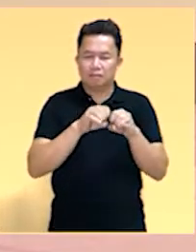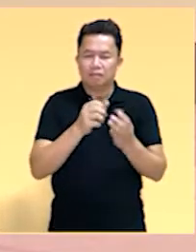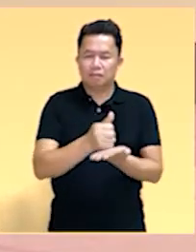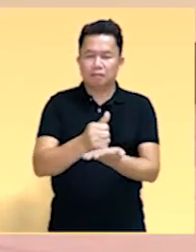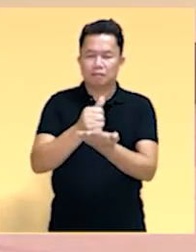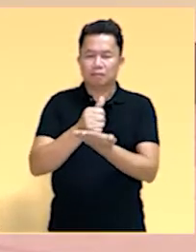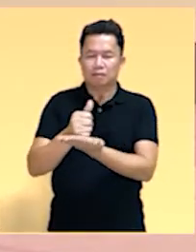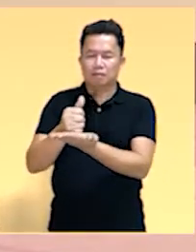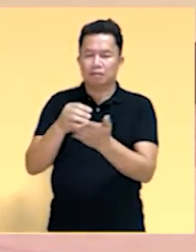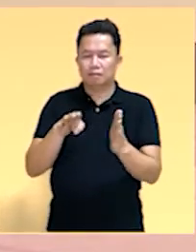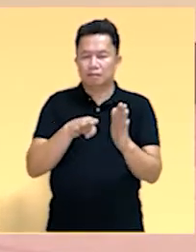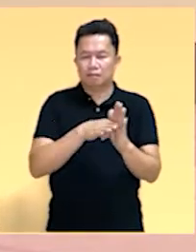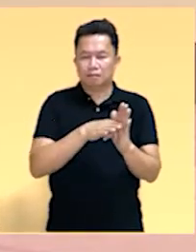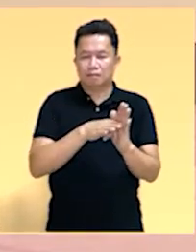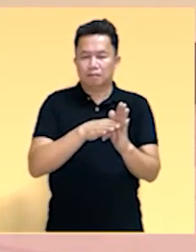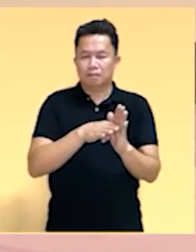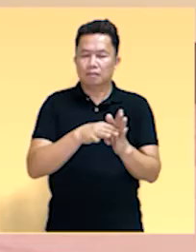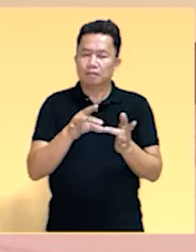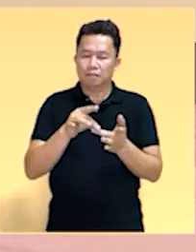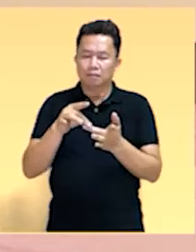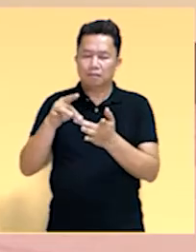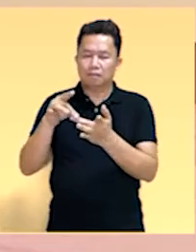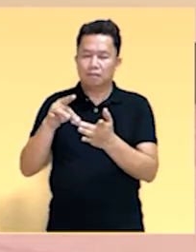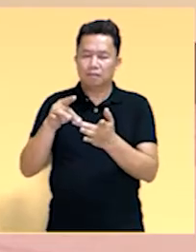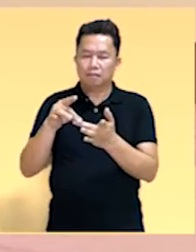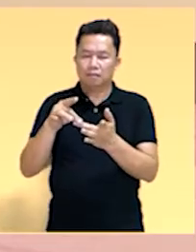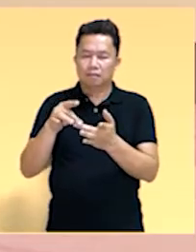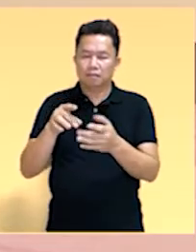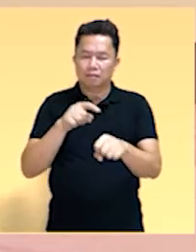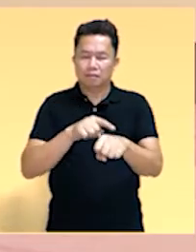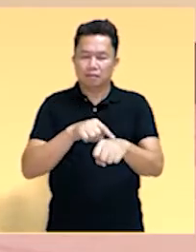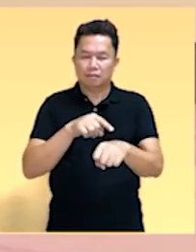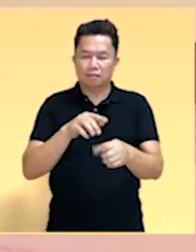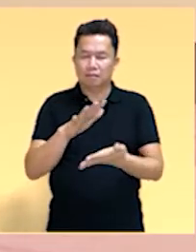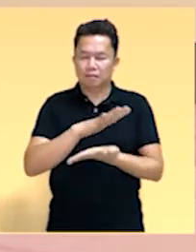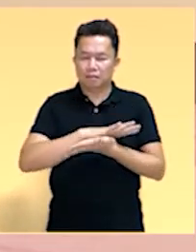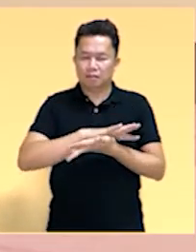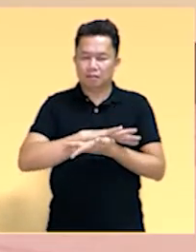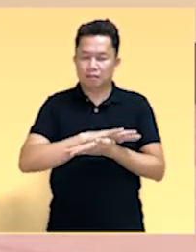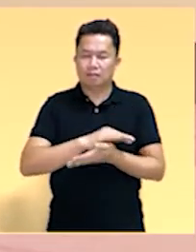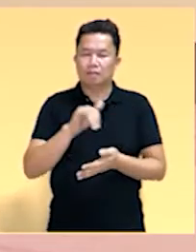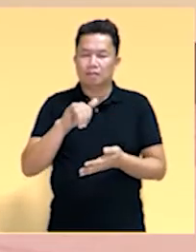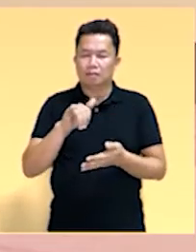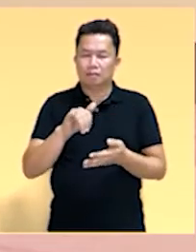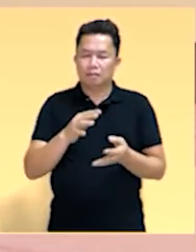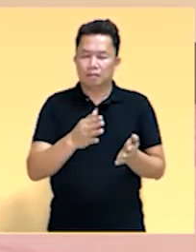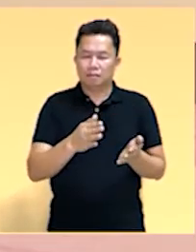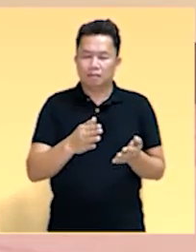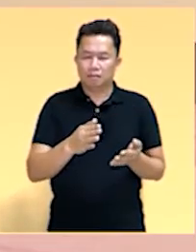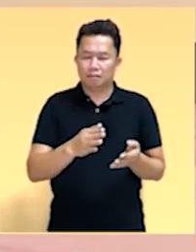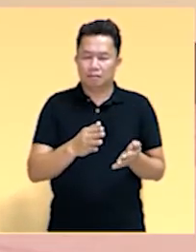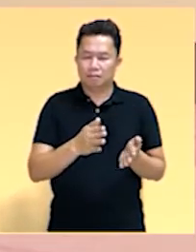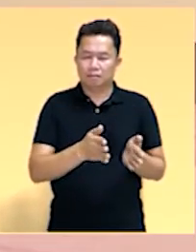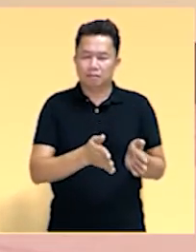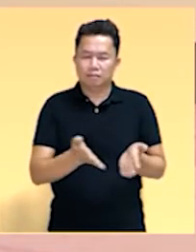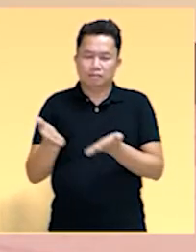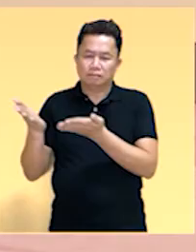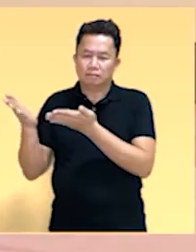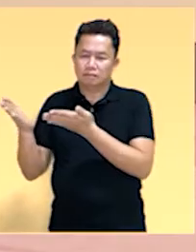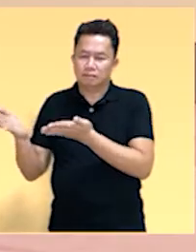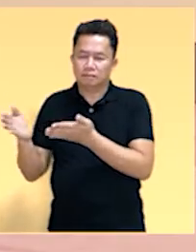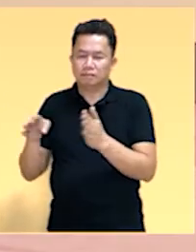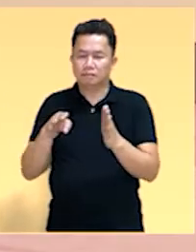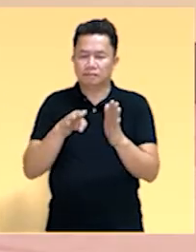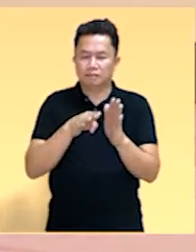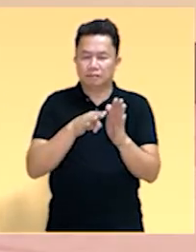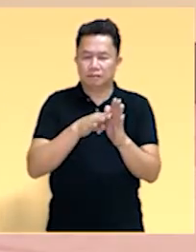dito ang pagtutulungan ng ating barangay, lalo na sa panahon ng pandemya. Oo naman. O sige, ibalik na natin sa storage room